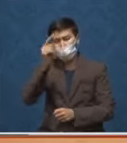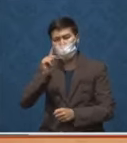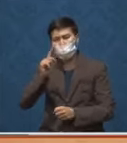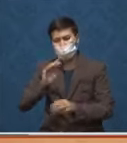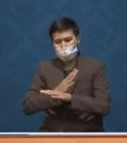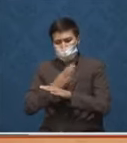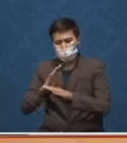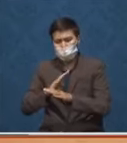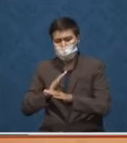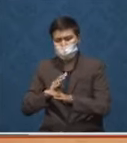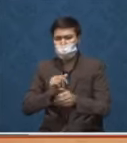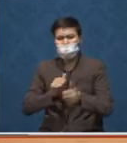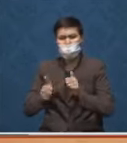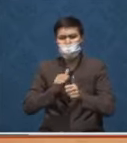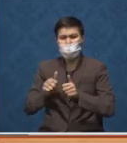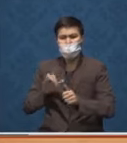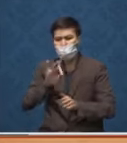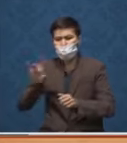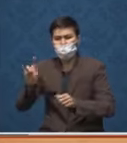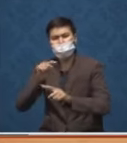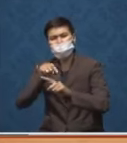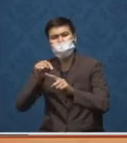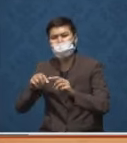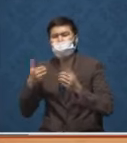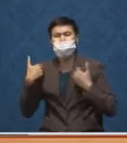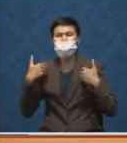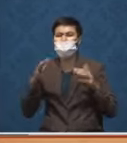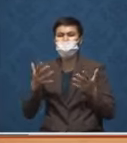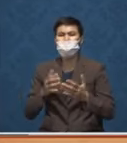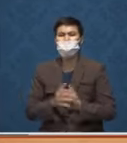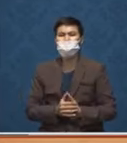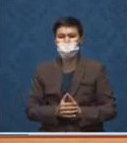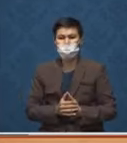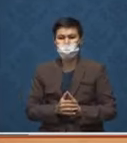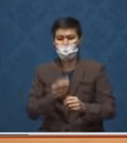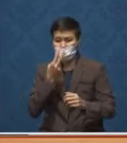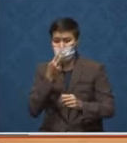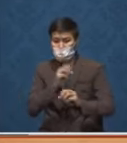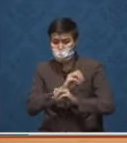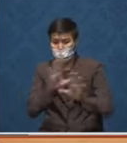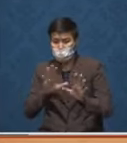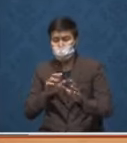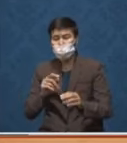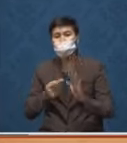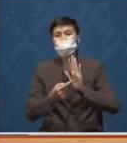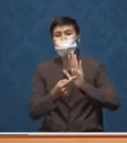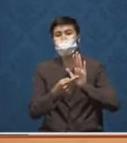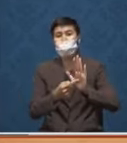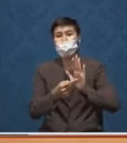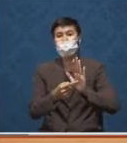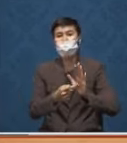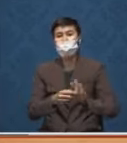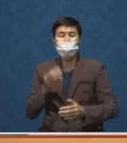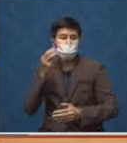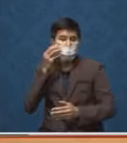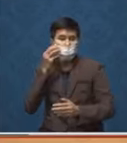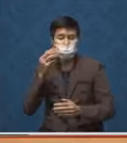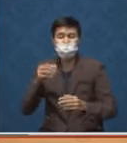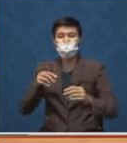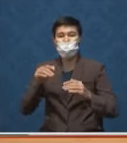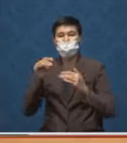ริง 100% นะครับอย่างเช่นชัดเจนที่สุดก็คือธุรกิจการสื่อสารหรือโทรคมนาค